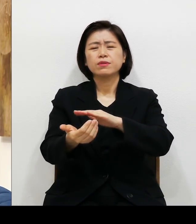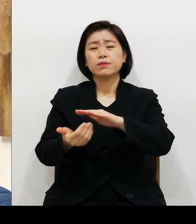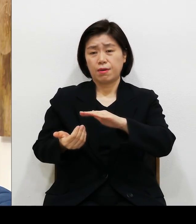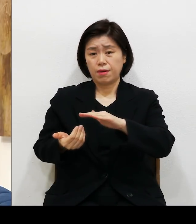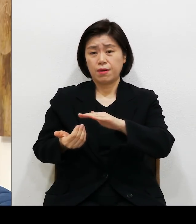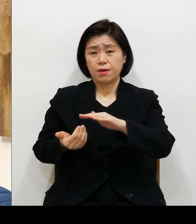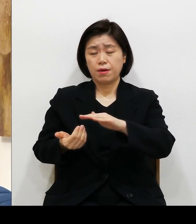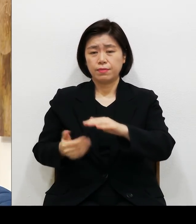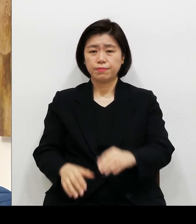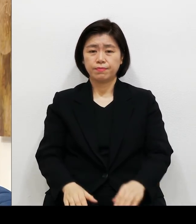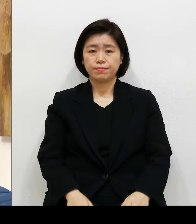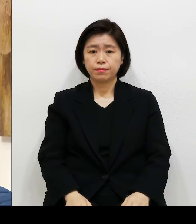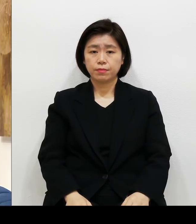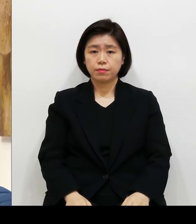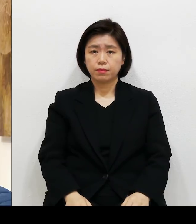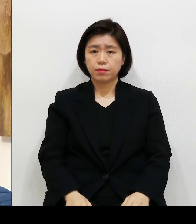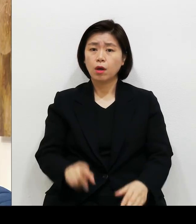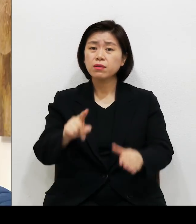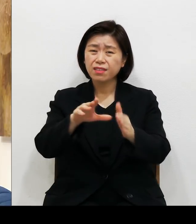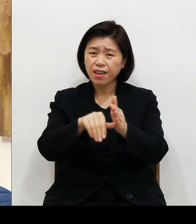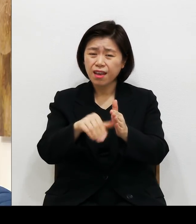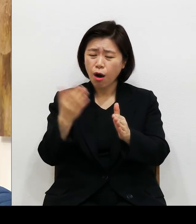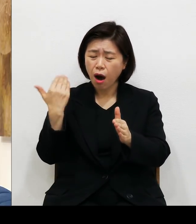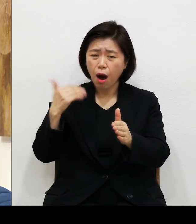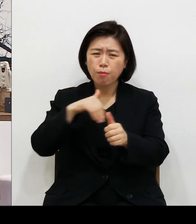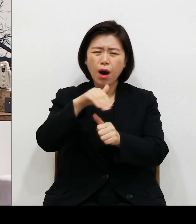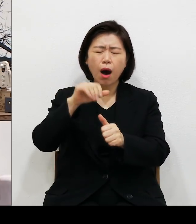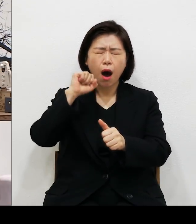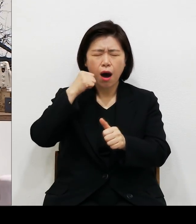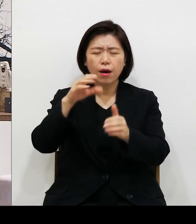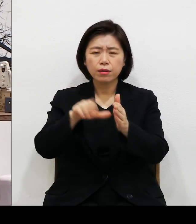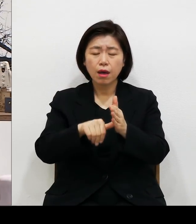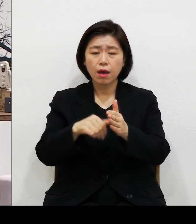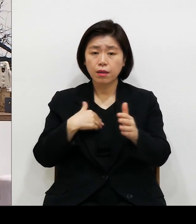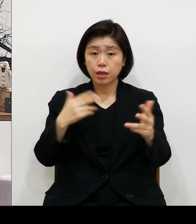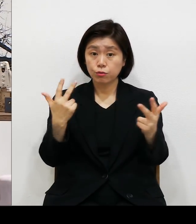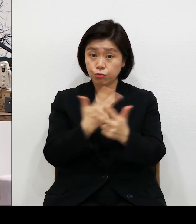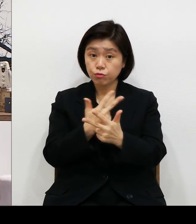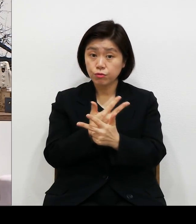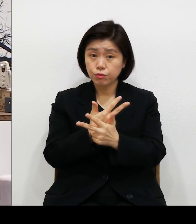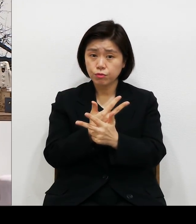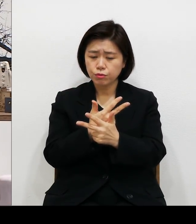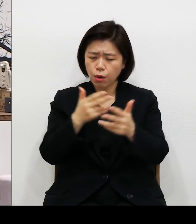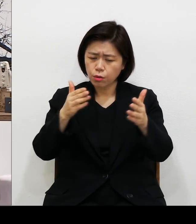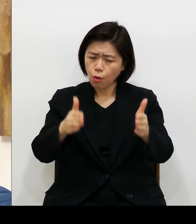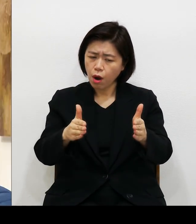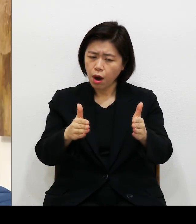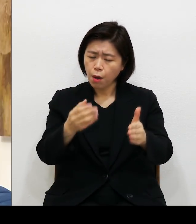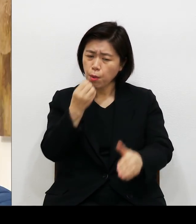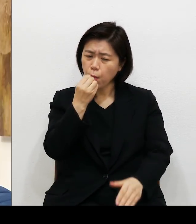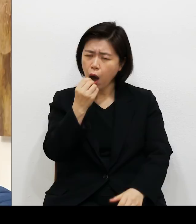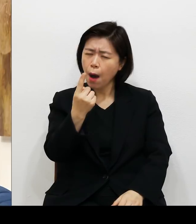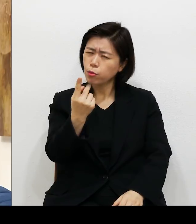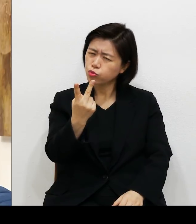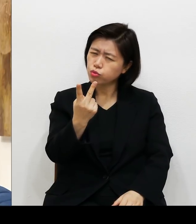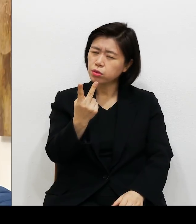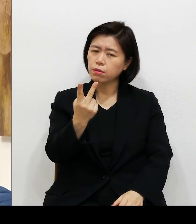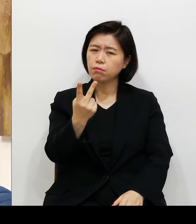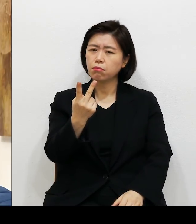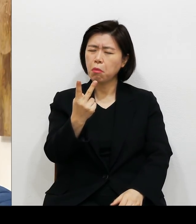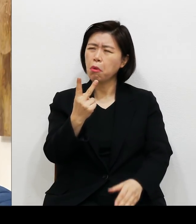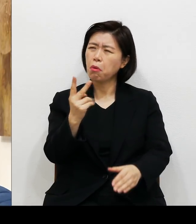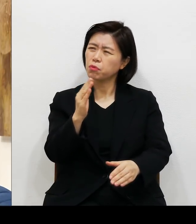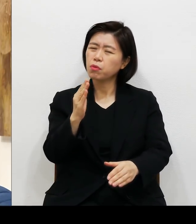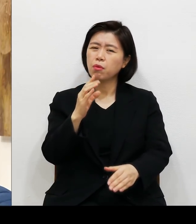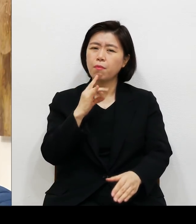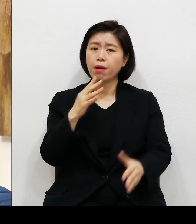저 그때까지만 해도 일주일에 뭐 두 끼 세 끼만 먹고 살던 때거든요. 뭐 돈이 없어서도 줬지만 먹고 싶은 생각이 아예 없어요. 아. 일로